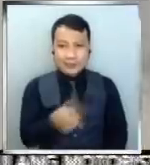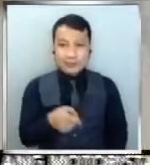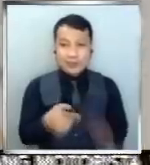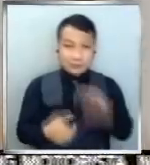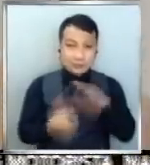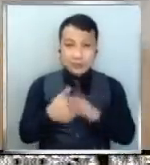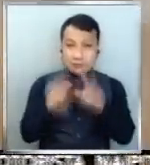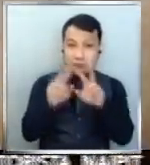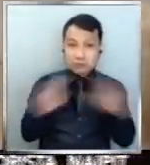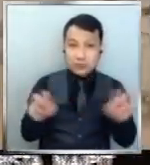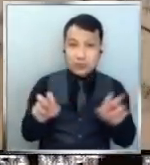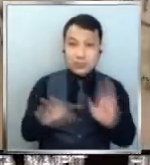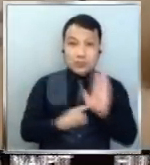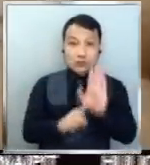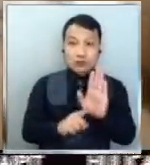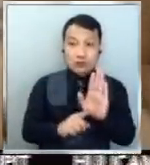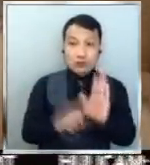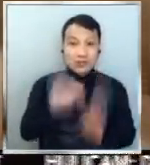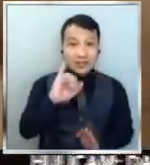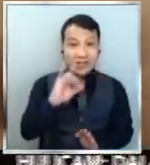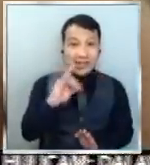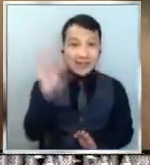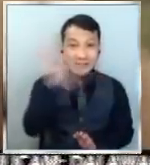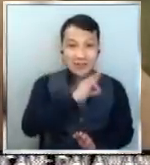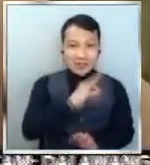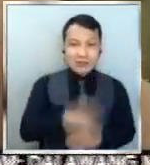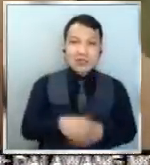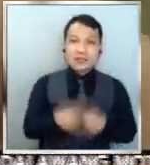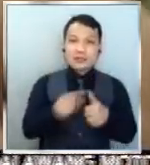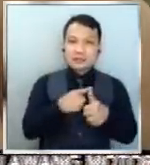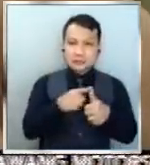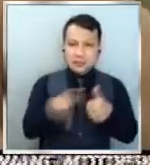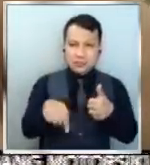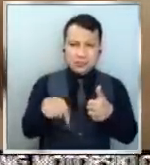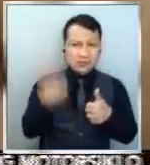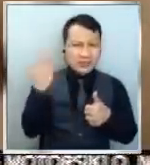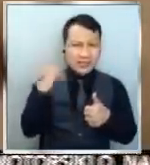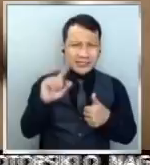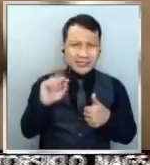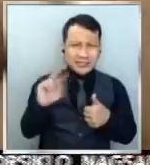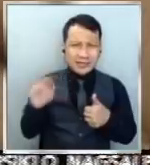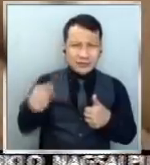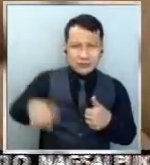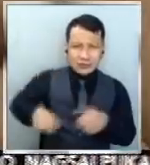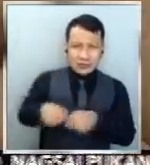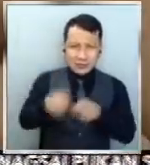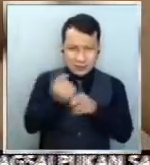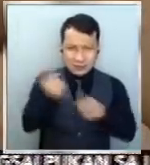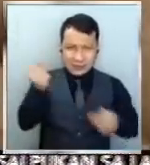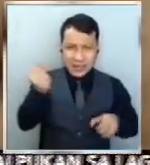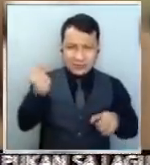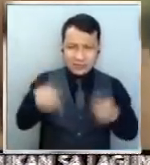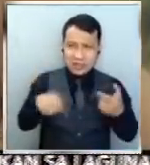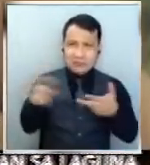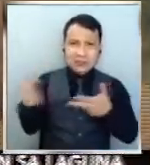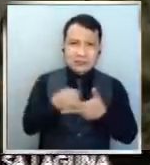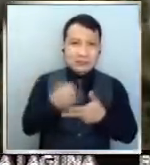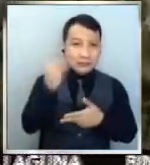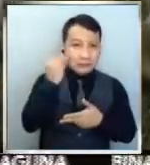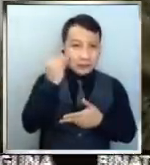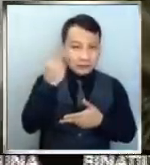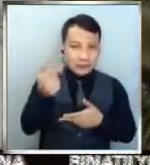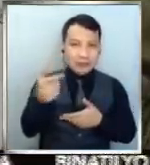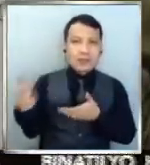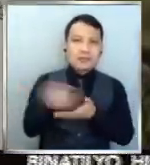ng peking ID si na Executive Officer Isagani Darilay at dating tanod na si John Mark Nagera para makuha ang ayuda ng mga biktima